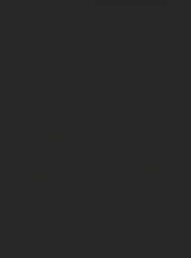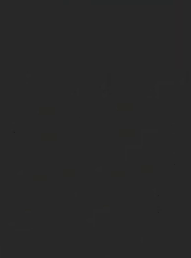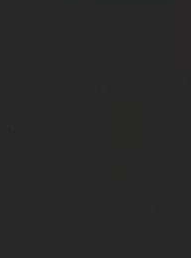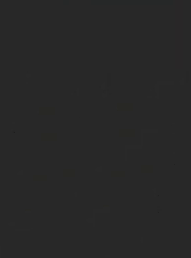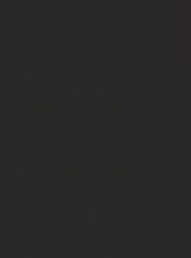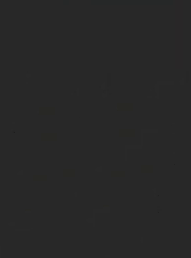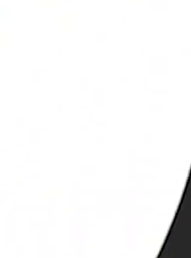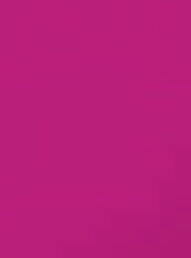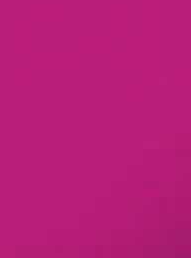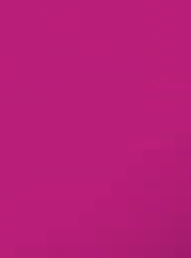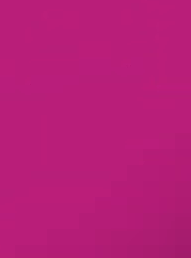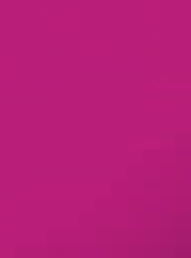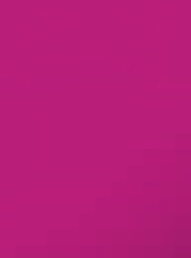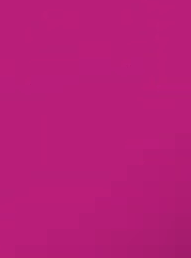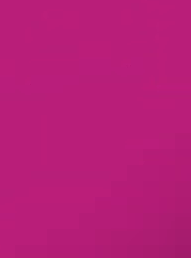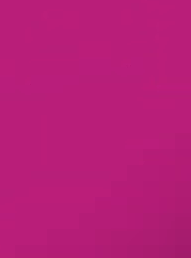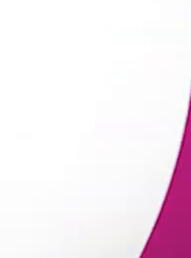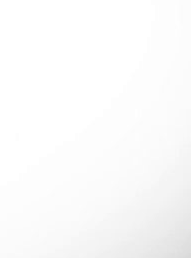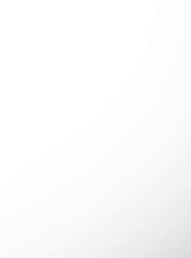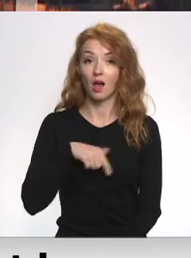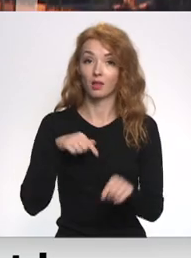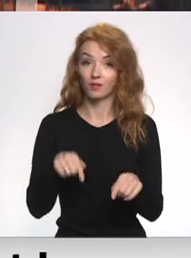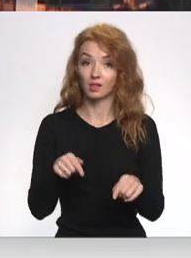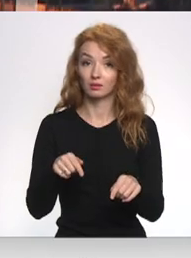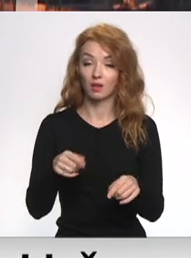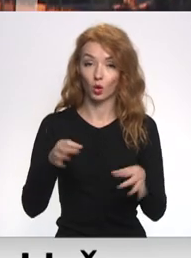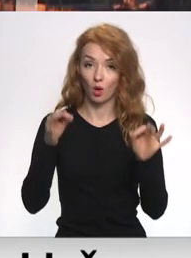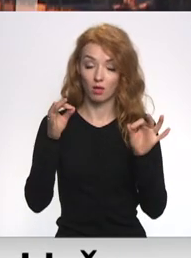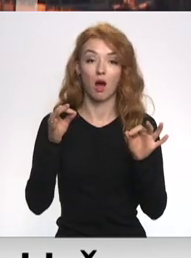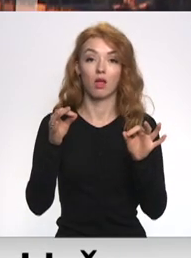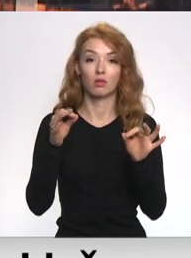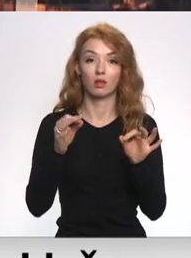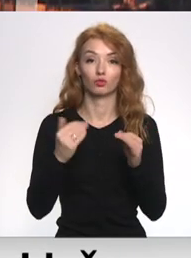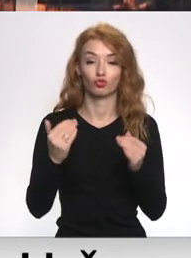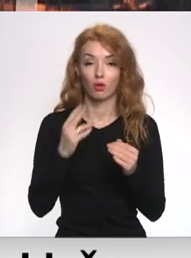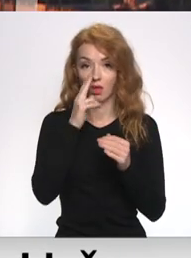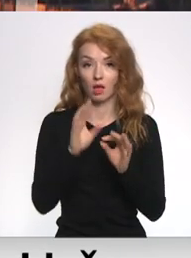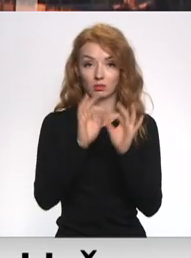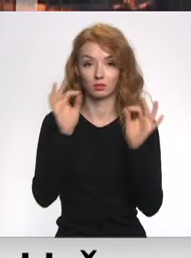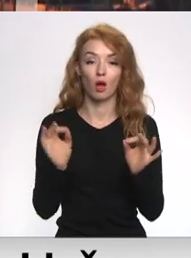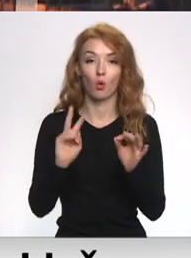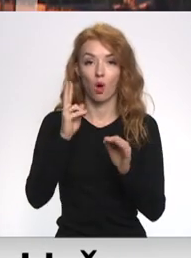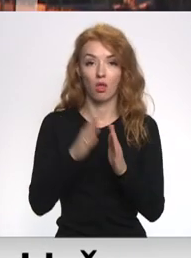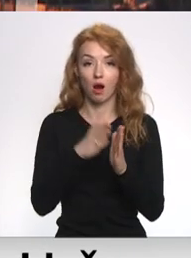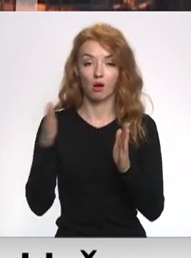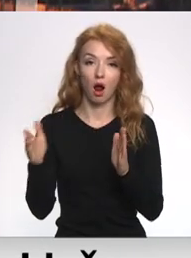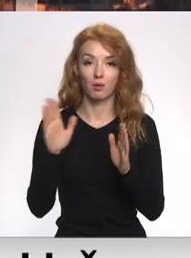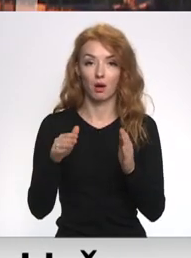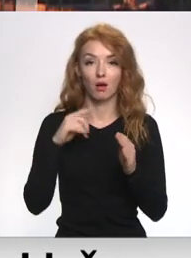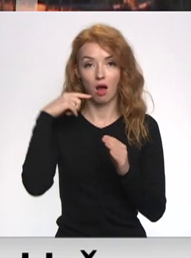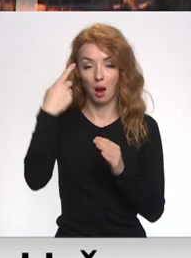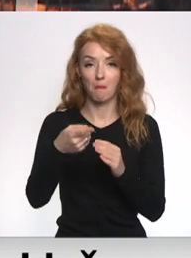Re, viss ēters ir te! Šonedēļ sāksies otrā saruna kārta par nākamās koalīcijas